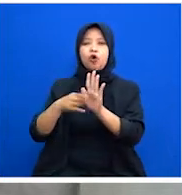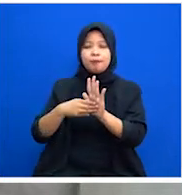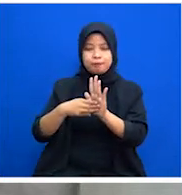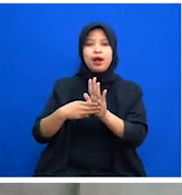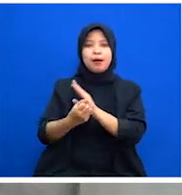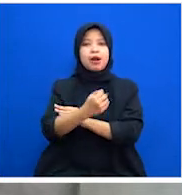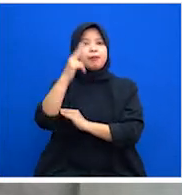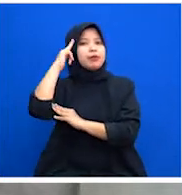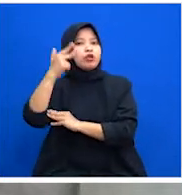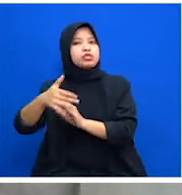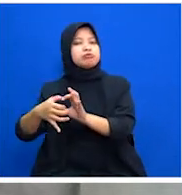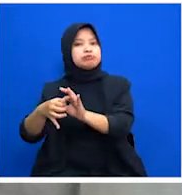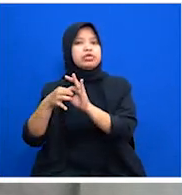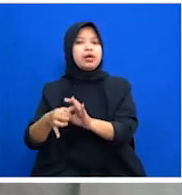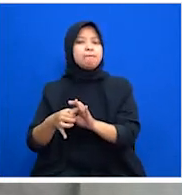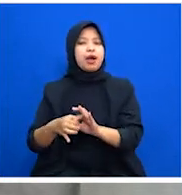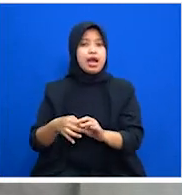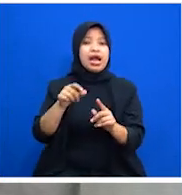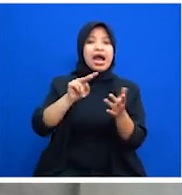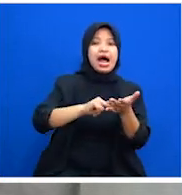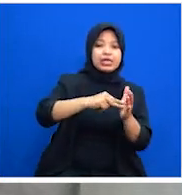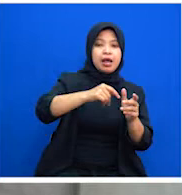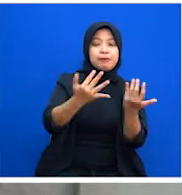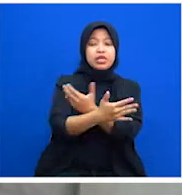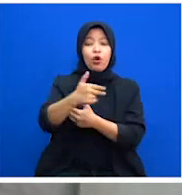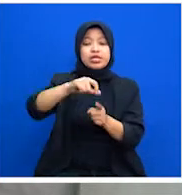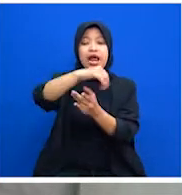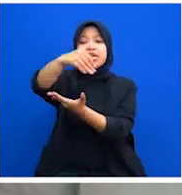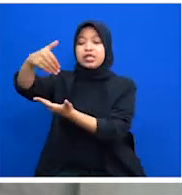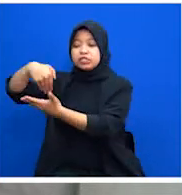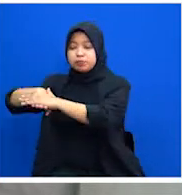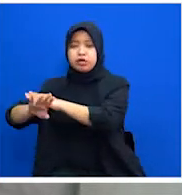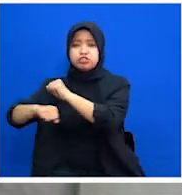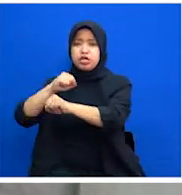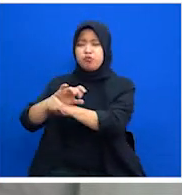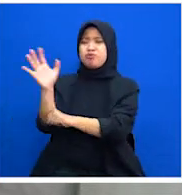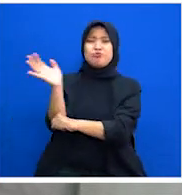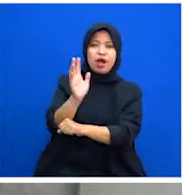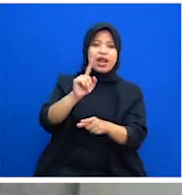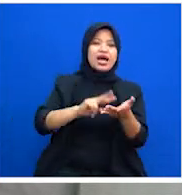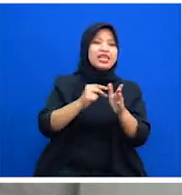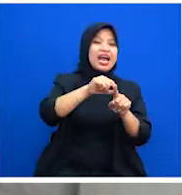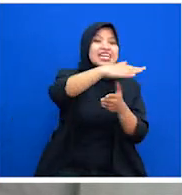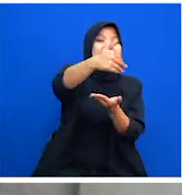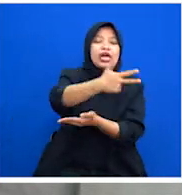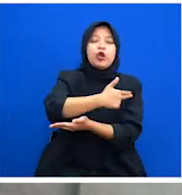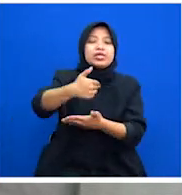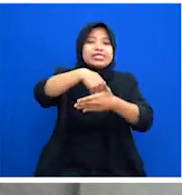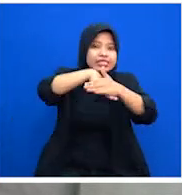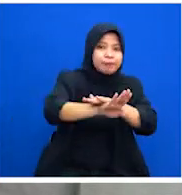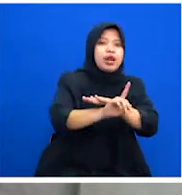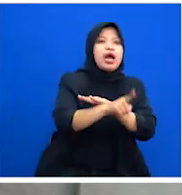bekerjasama dengan pemerintah dan data-data kita itu tidak ditaruh di Singapura Jadi data-data kita itu